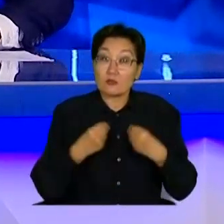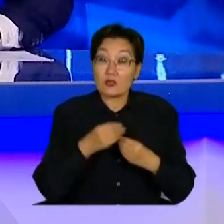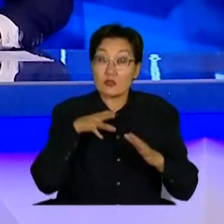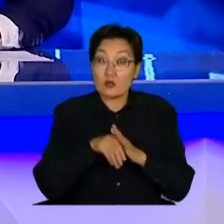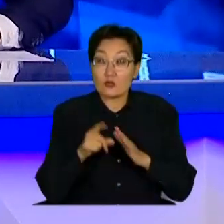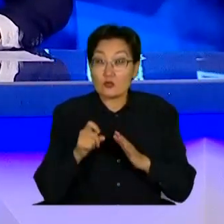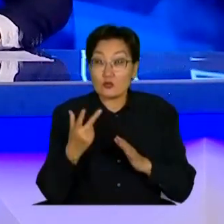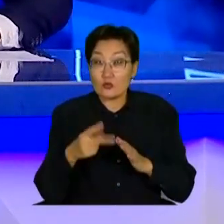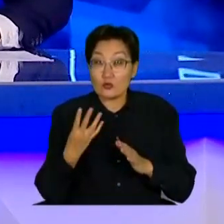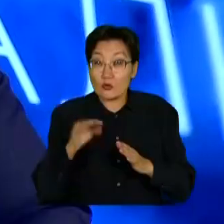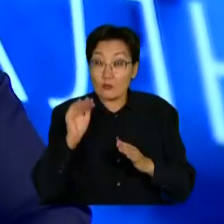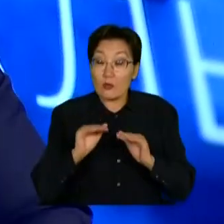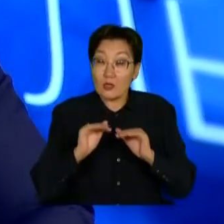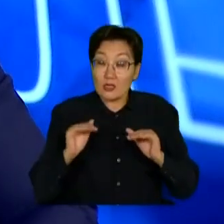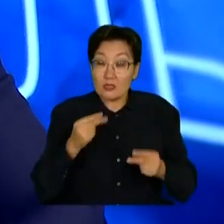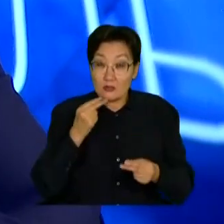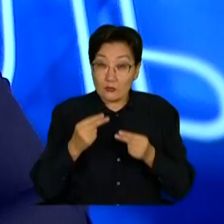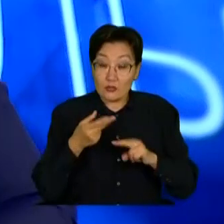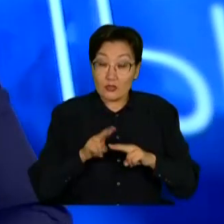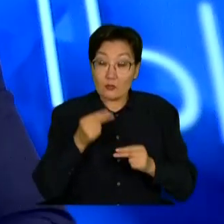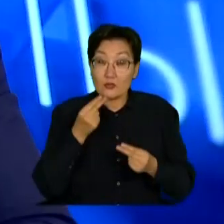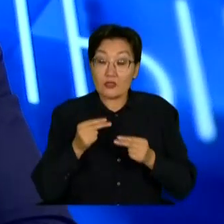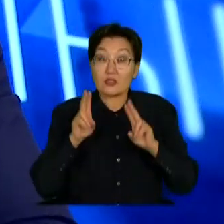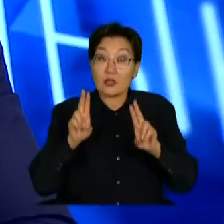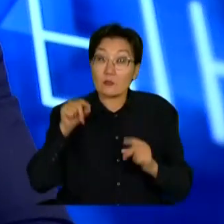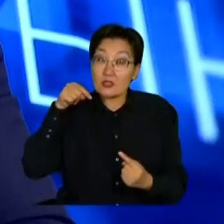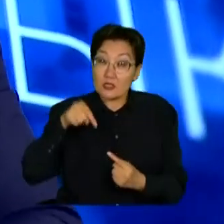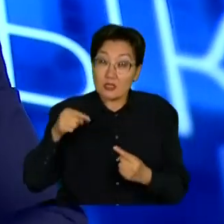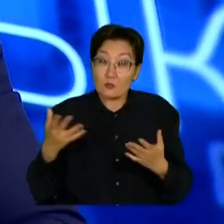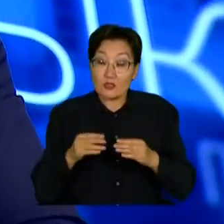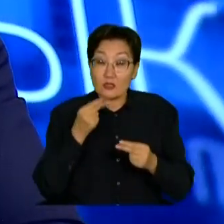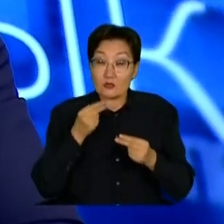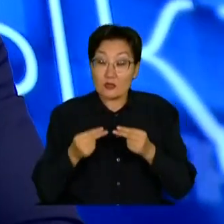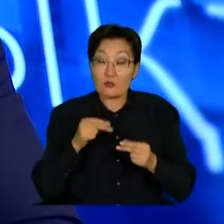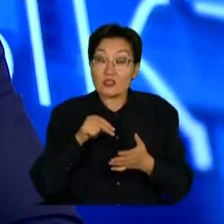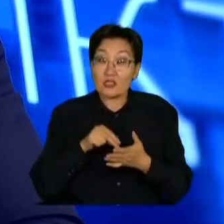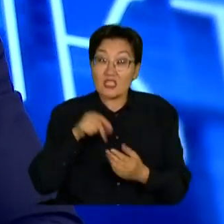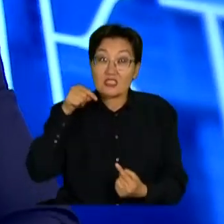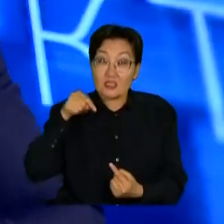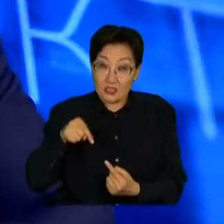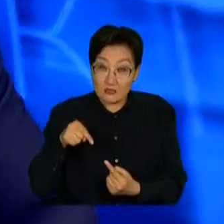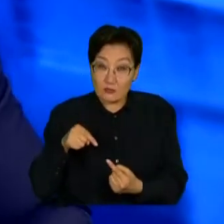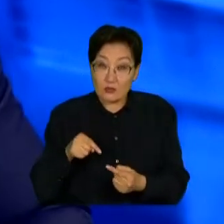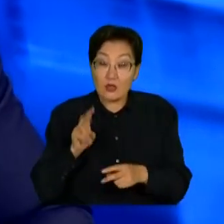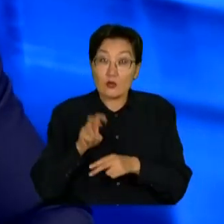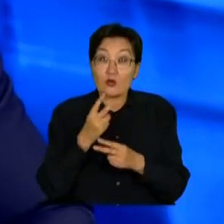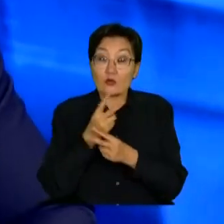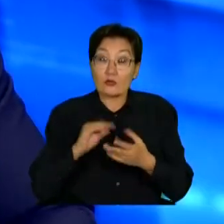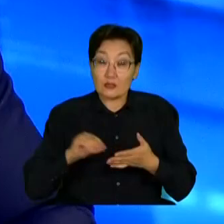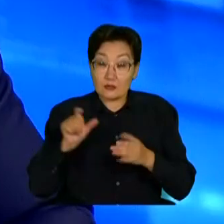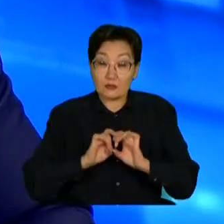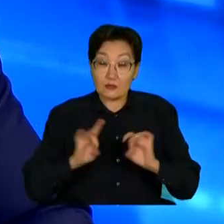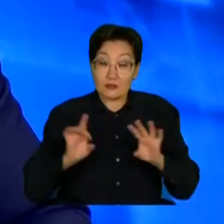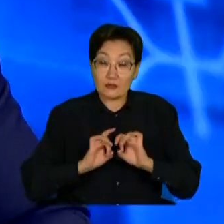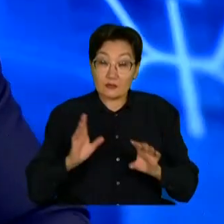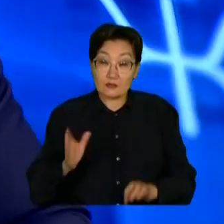да жағдай жасалған хабарланды. Ал сол тағам талапқа қаншалықты сай? Бала жейтін ас бағасына лайық па? Барып көріп қайтқан тілші тарқатады.